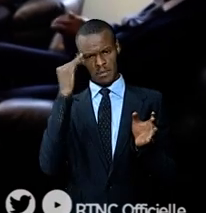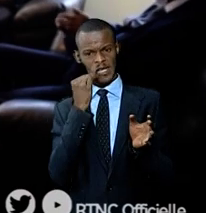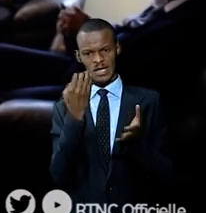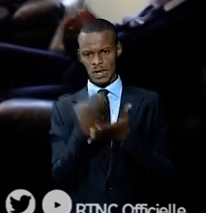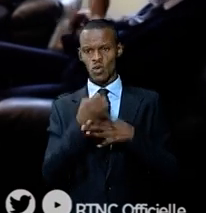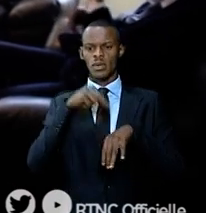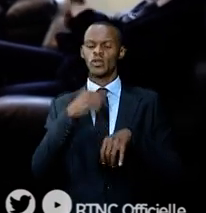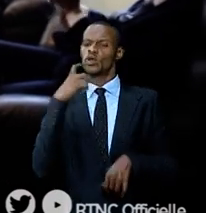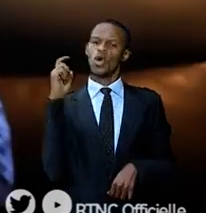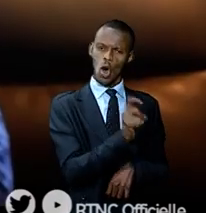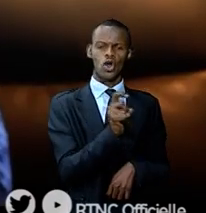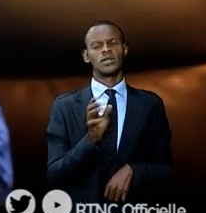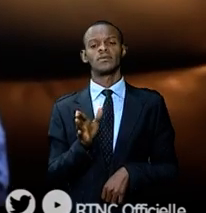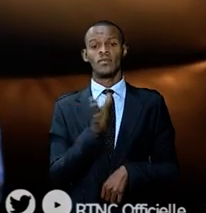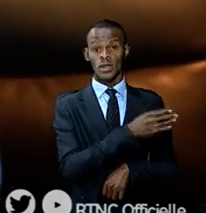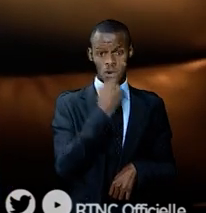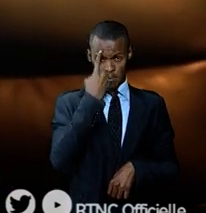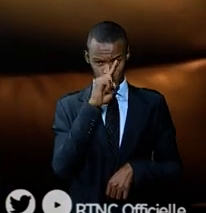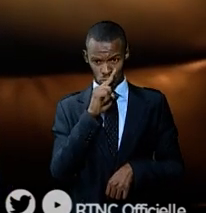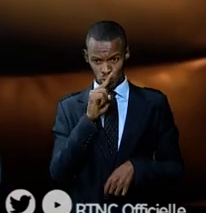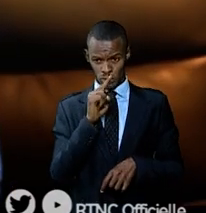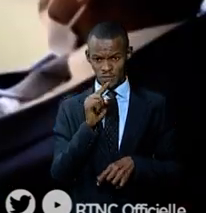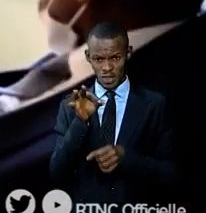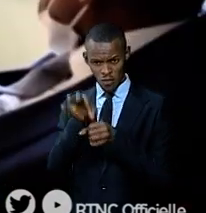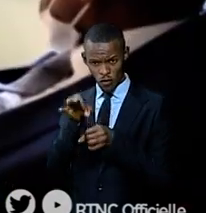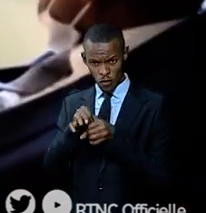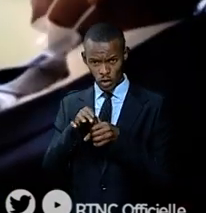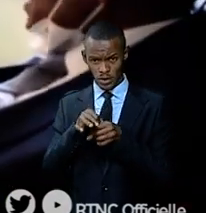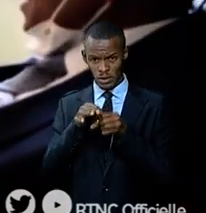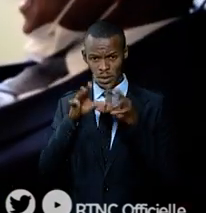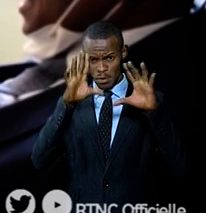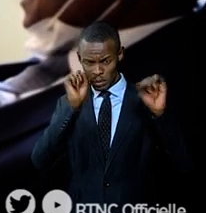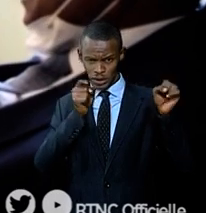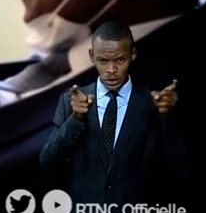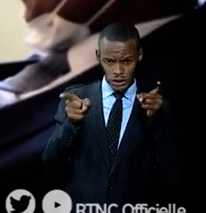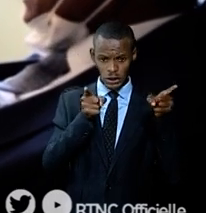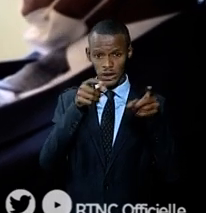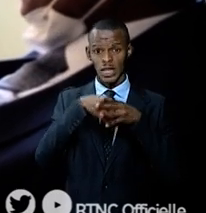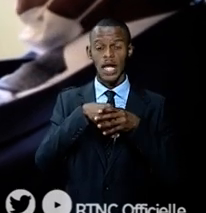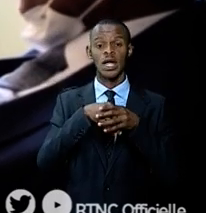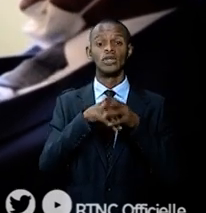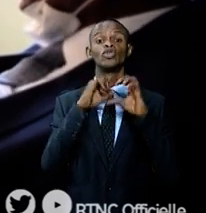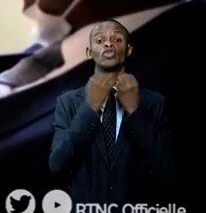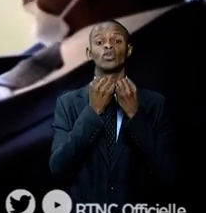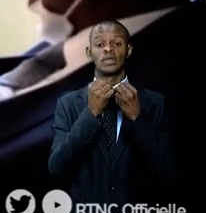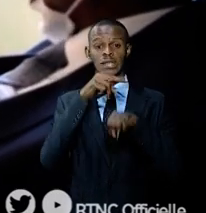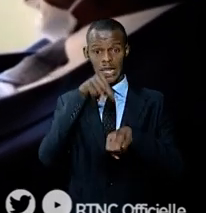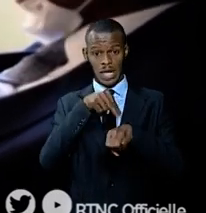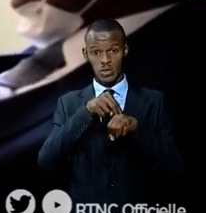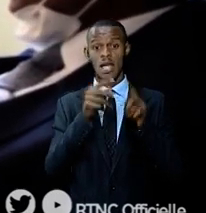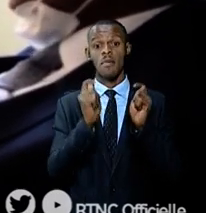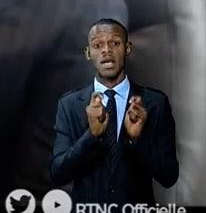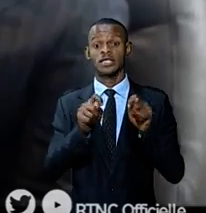règne dans la désignation des acteurs de gestion de l'Union nationale de la presse du Congo, le ministre d'État, ministre de